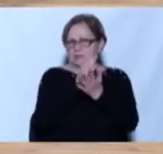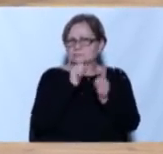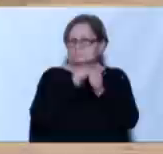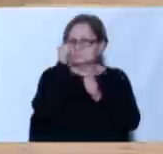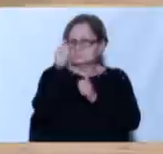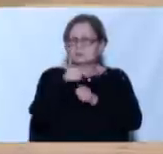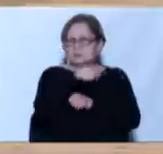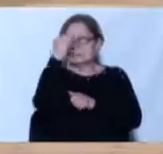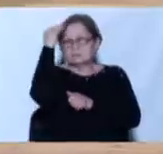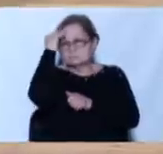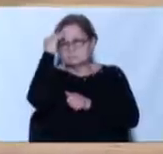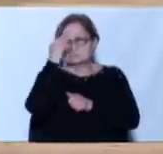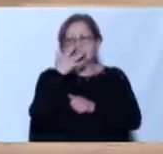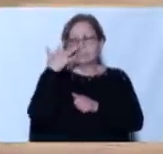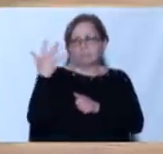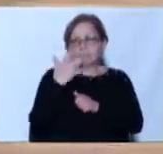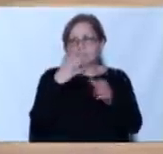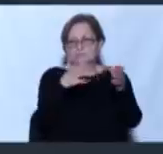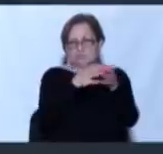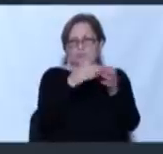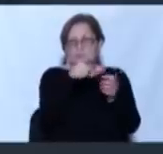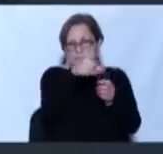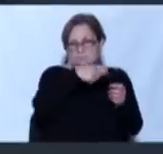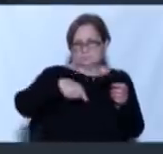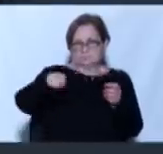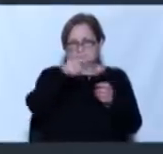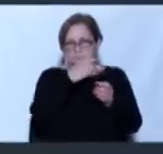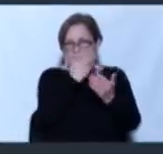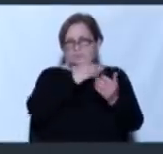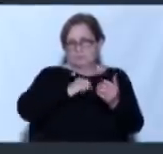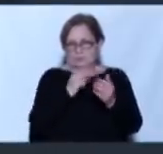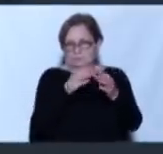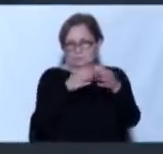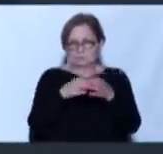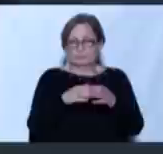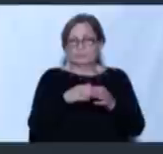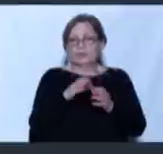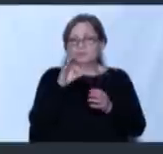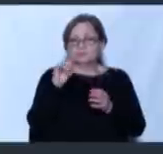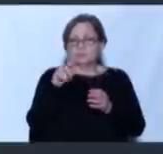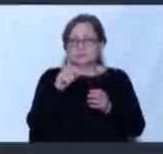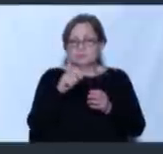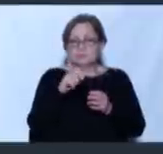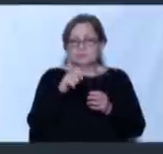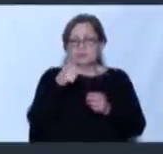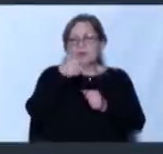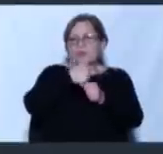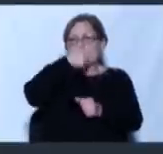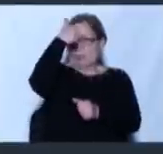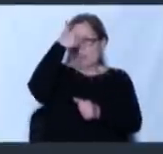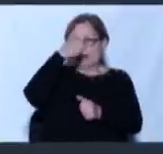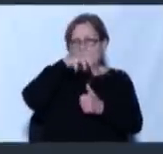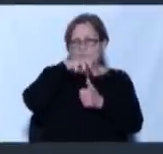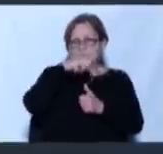ამოცანა არის მისი და იმ პოლიტიკური ჯგუფის, რომელსაც წარმოადგენდა და ახლა უნდა თქვა რომ სულხან-საბა წარმოადგენდა უმაღლეს არისტოკრატიას მაშინ